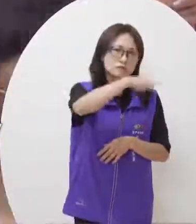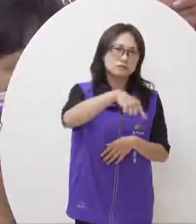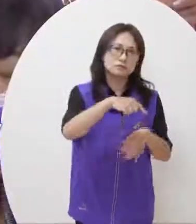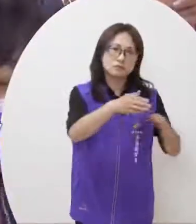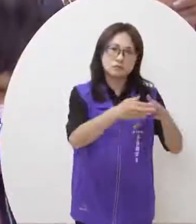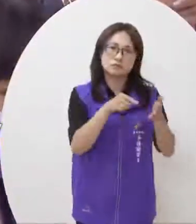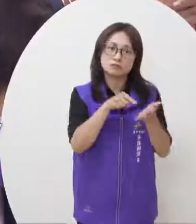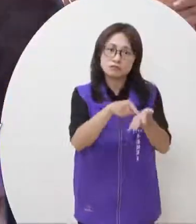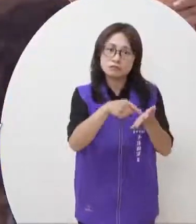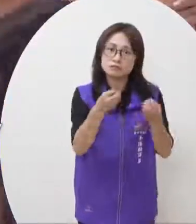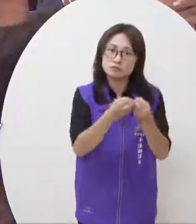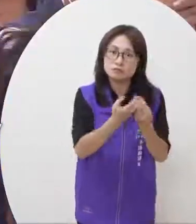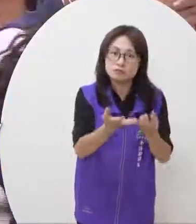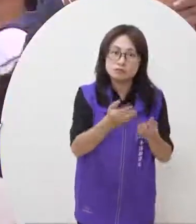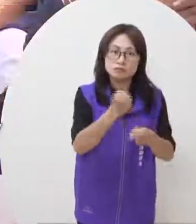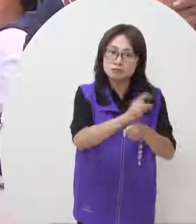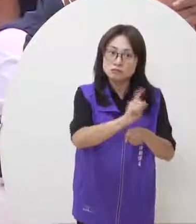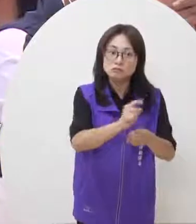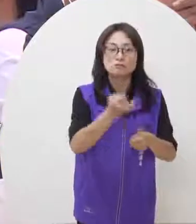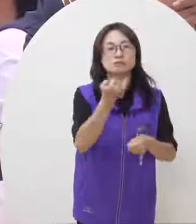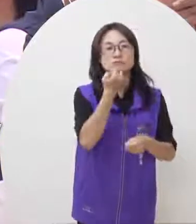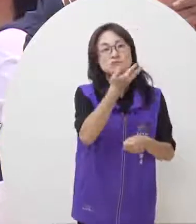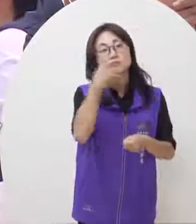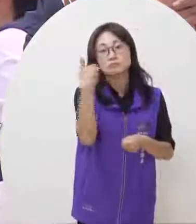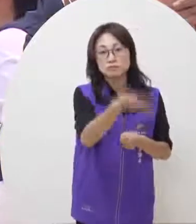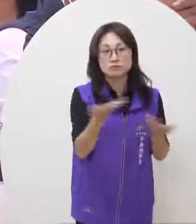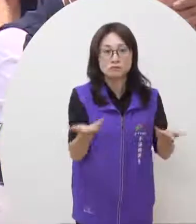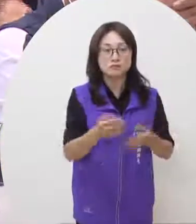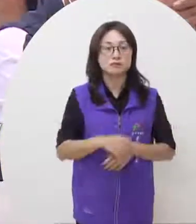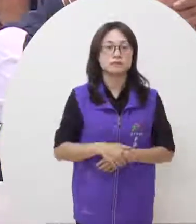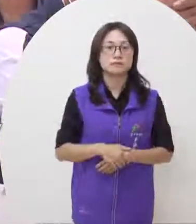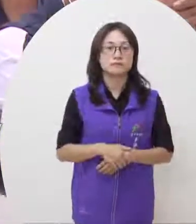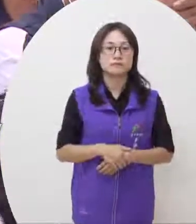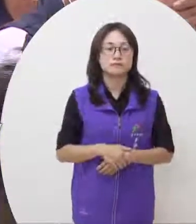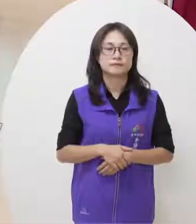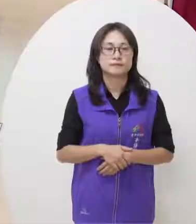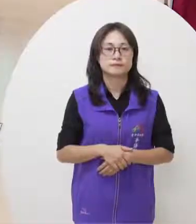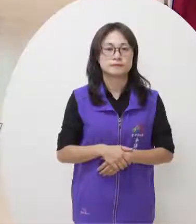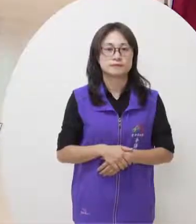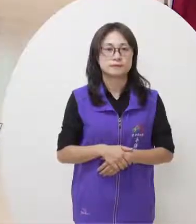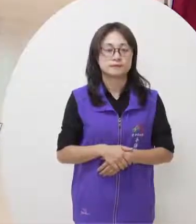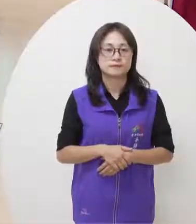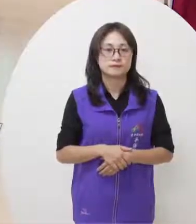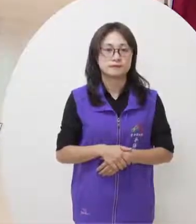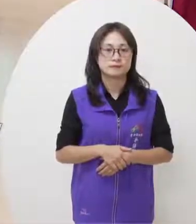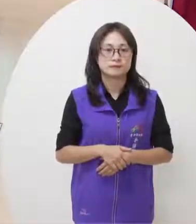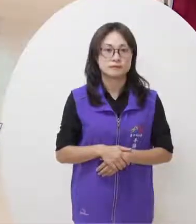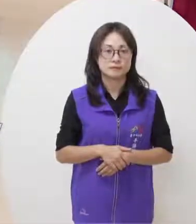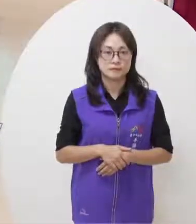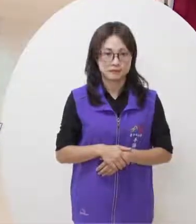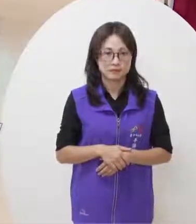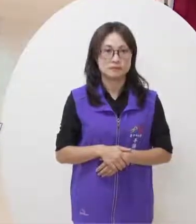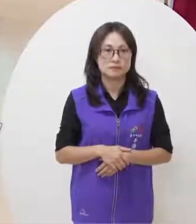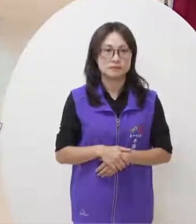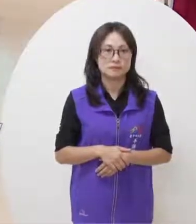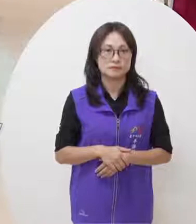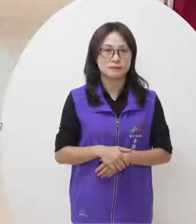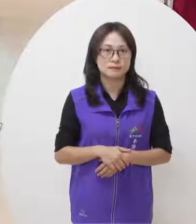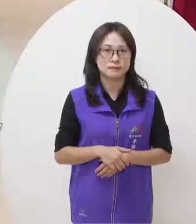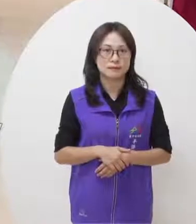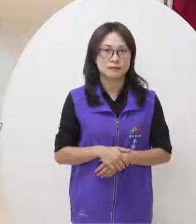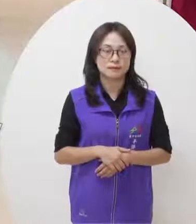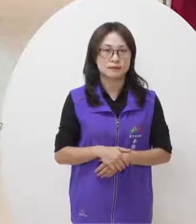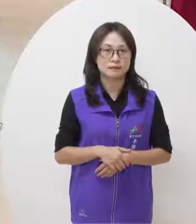作才能够完成，就是享有他的优惠？以上，谢谢。 好，待会并答复